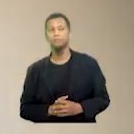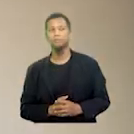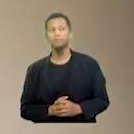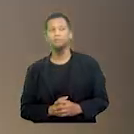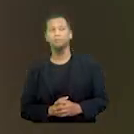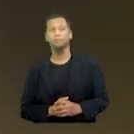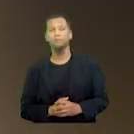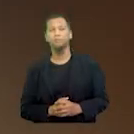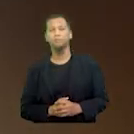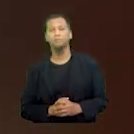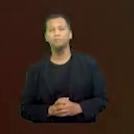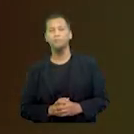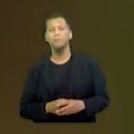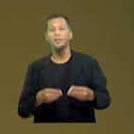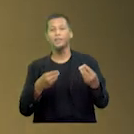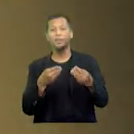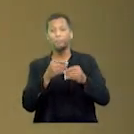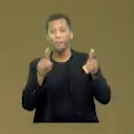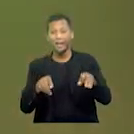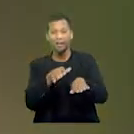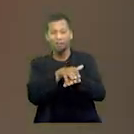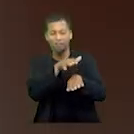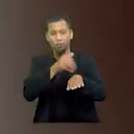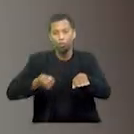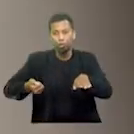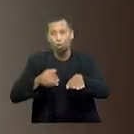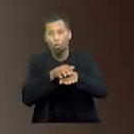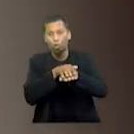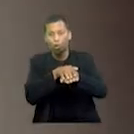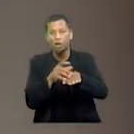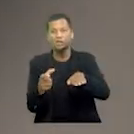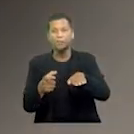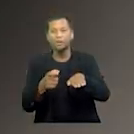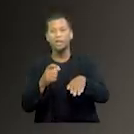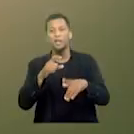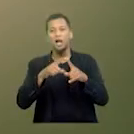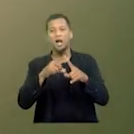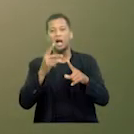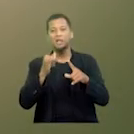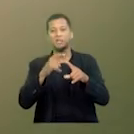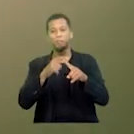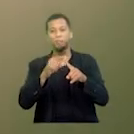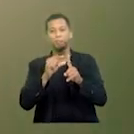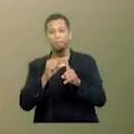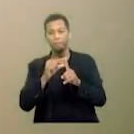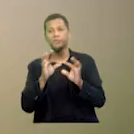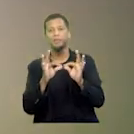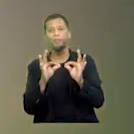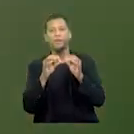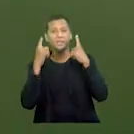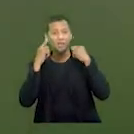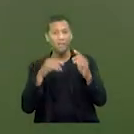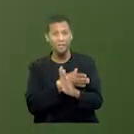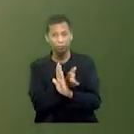Truk bermuatan triplek terguling di Jalan Desa Sumber Ketempah, Kecamatan Kalisat, Jember, Jawa Timur. Kecelakaan ini membuat